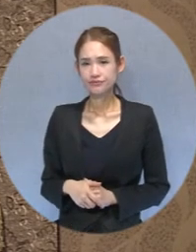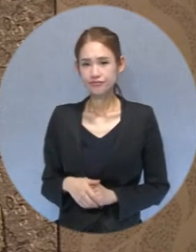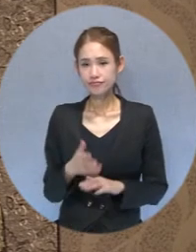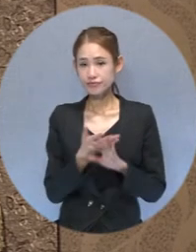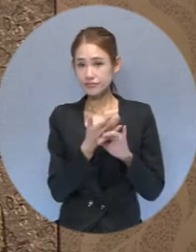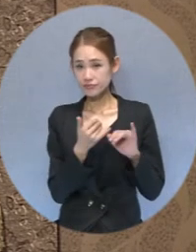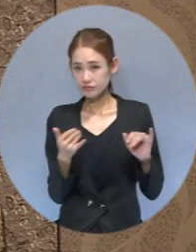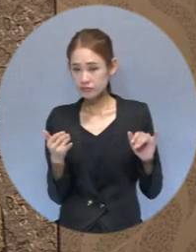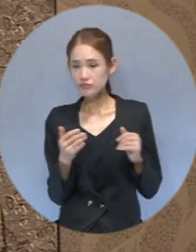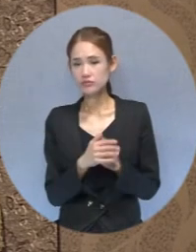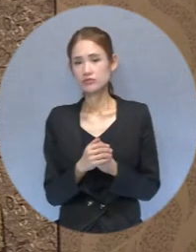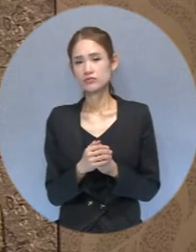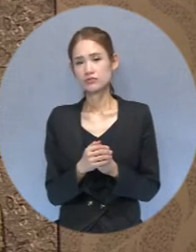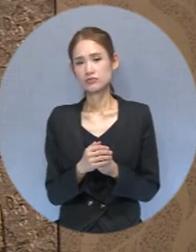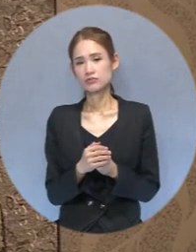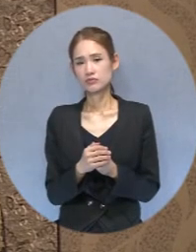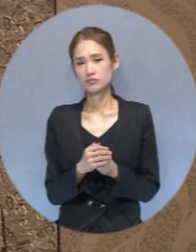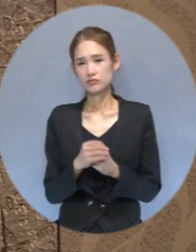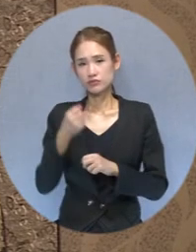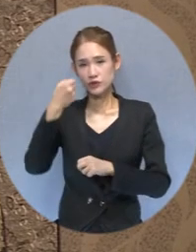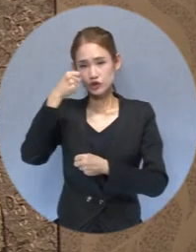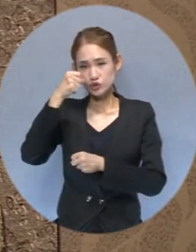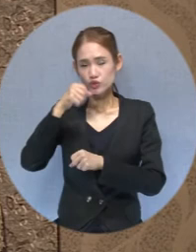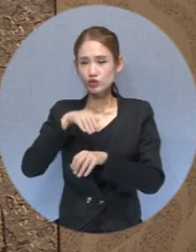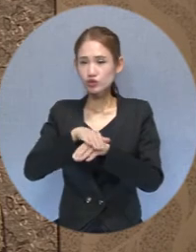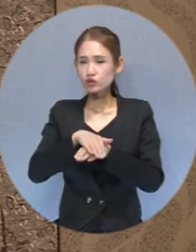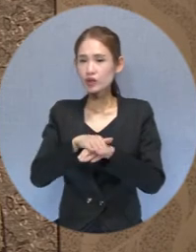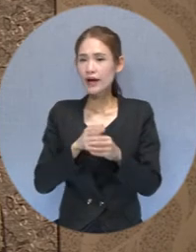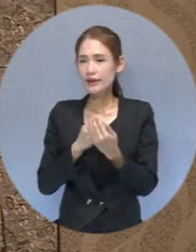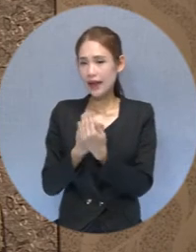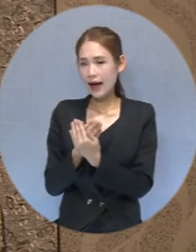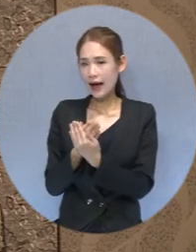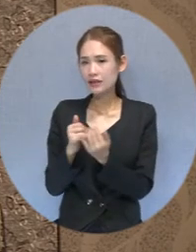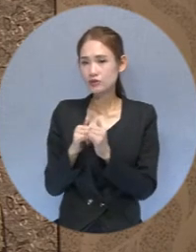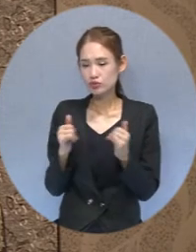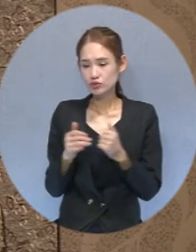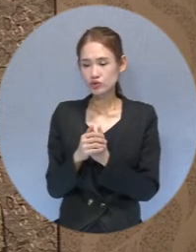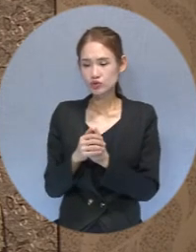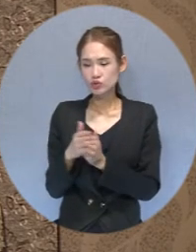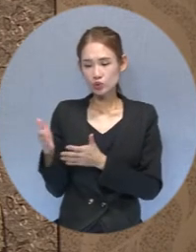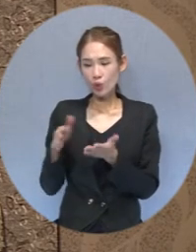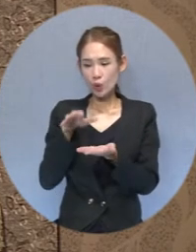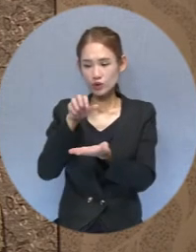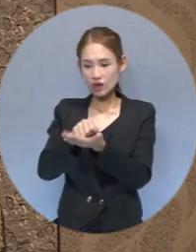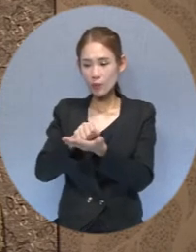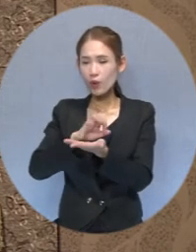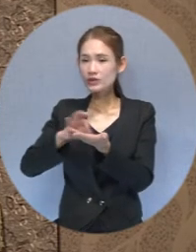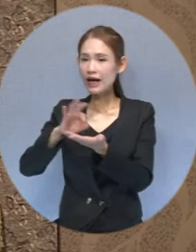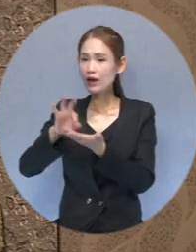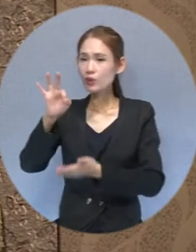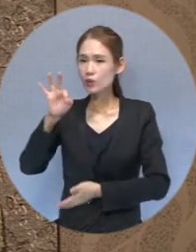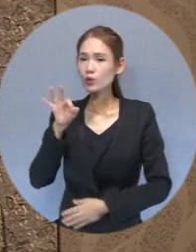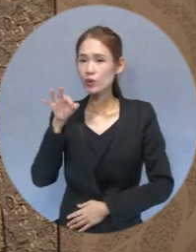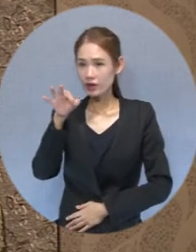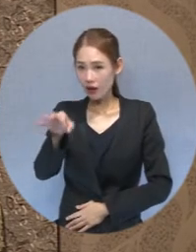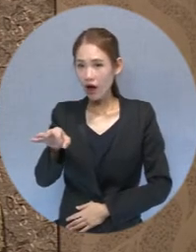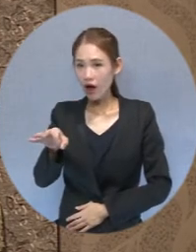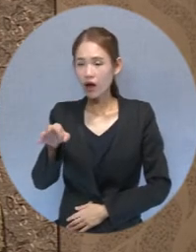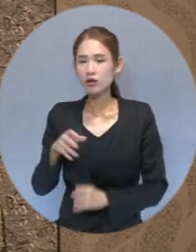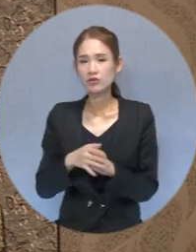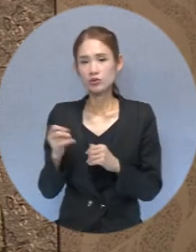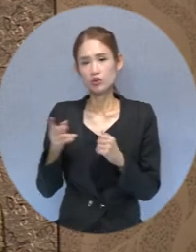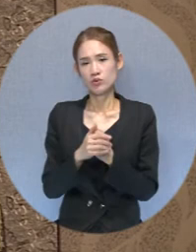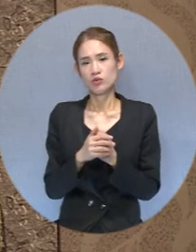남들은 우리 구두를 닦으시는 분들도 도로점용 사용료를 내요. 그다음에 노점상 분들도